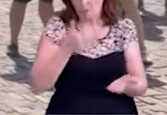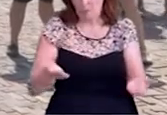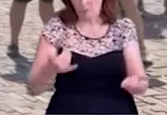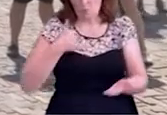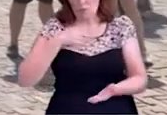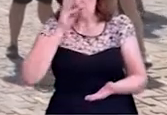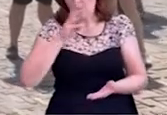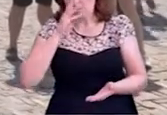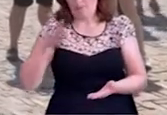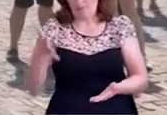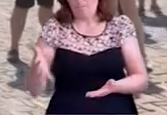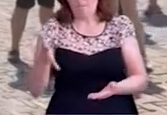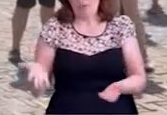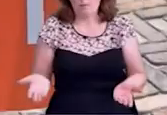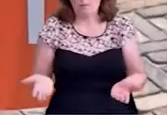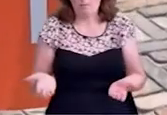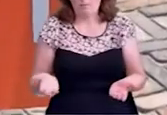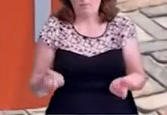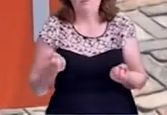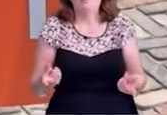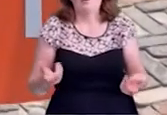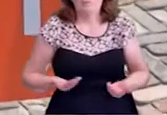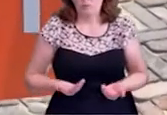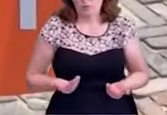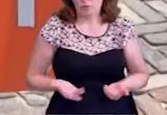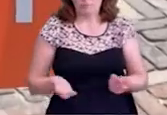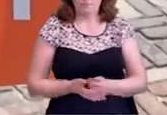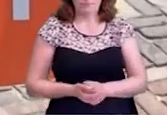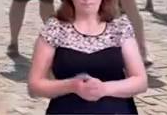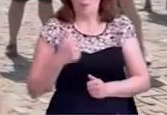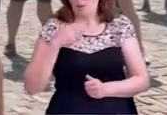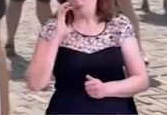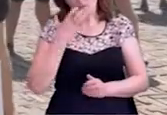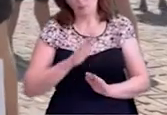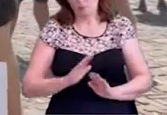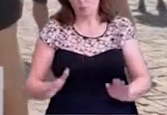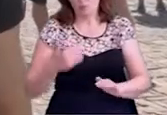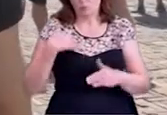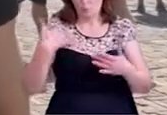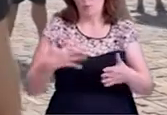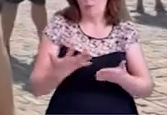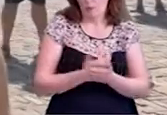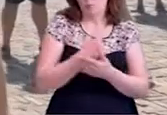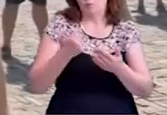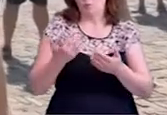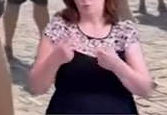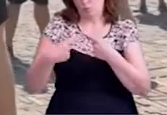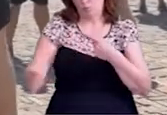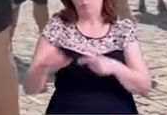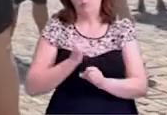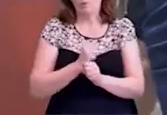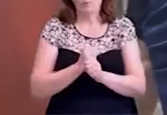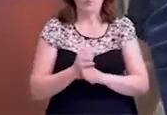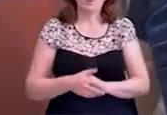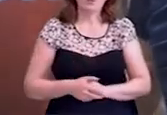у мене зарплата 5. Ну, камон. Це не серйозно. Я зараз вже знайшов і працюю вже на двох